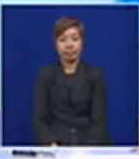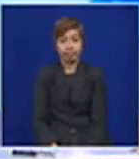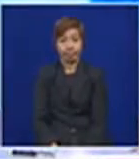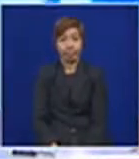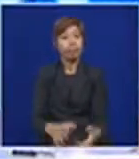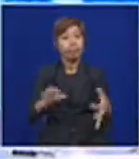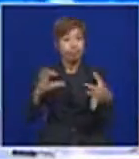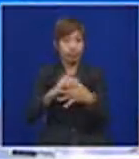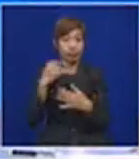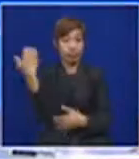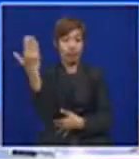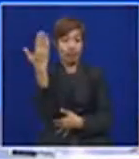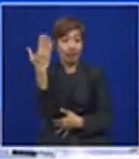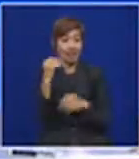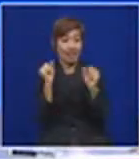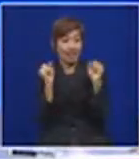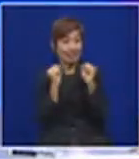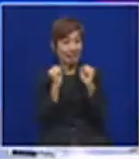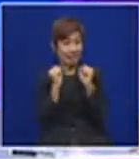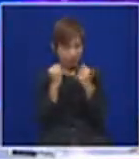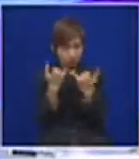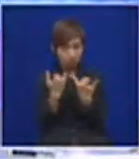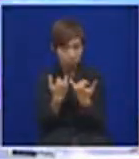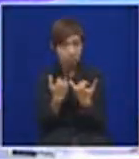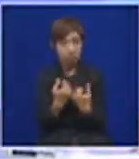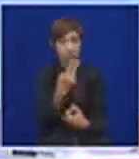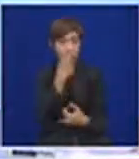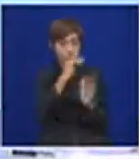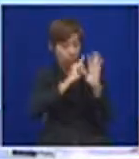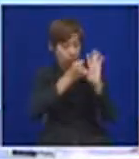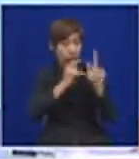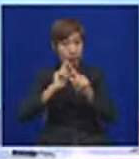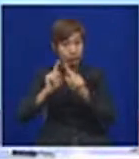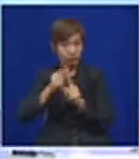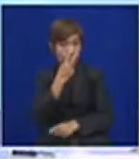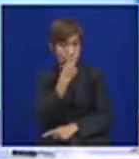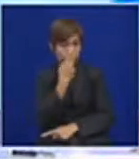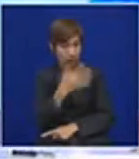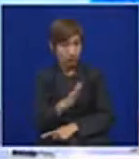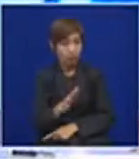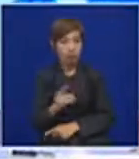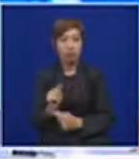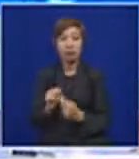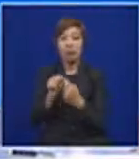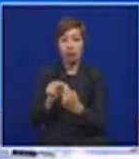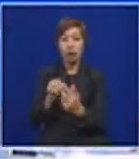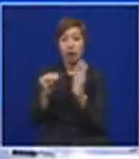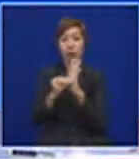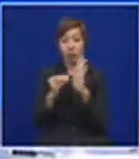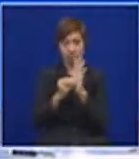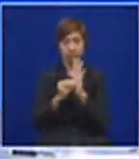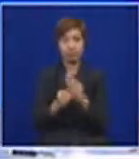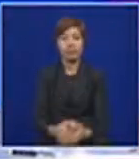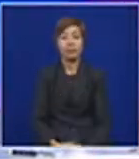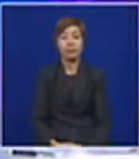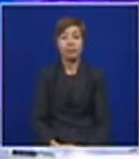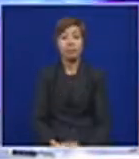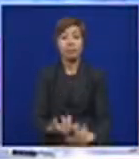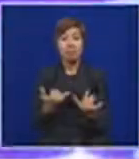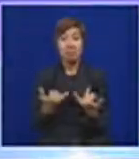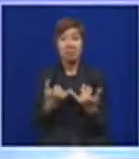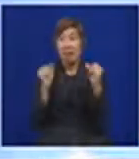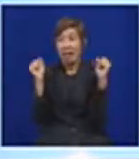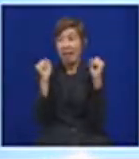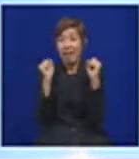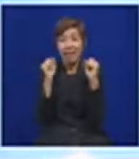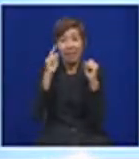ยังอยู่ที่เรื่องของอากาศที่หนาวเย็นขึ้นนะคะจากที่ไปดูตามจังหวัดต่างๆแล้วเราจะมาดูในพื้นที่ของกรุงเทพมหานครกันบ้างค่ะอากาศเย็นๆ